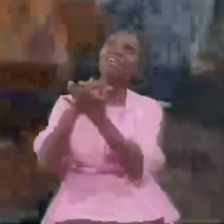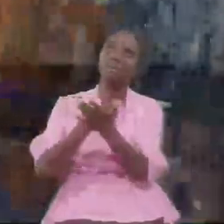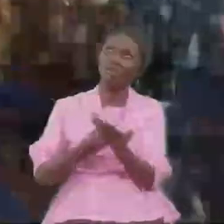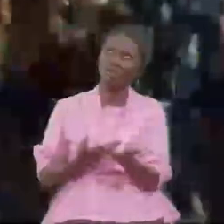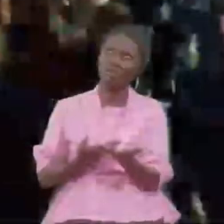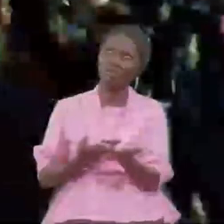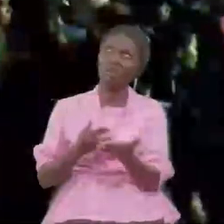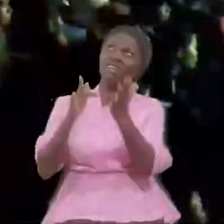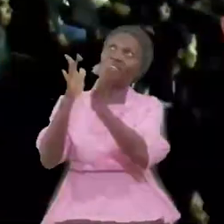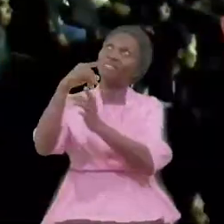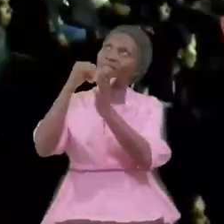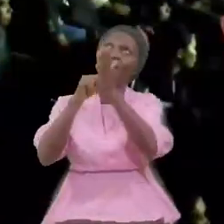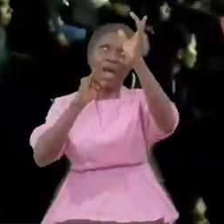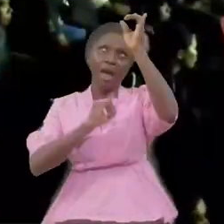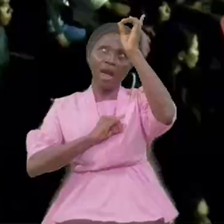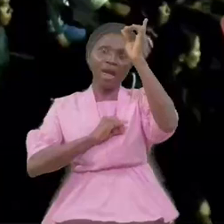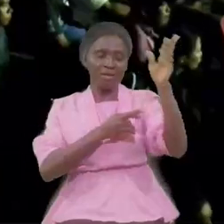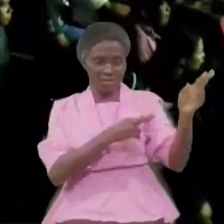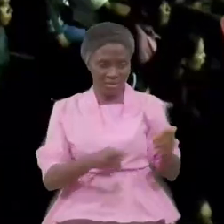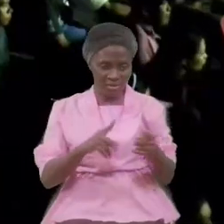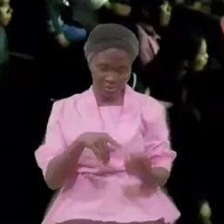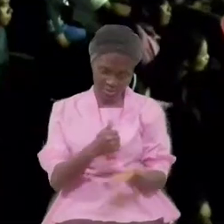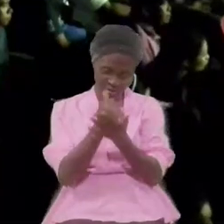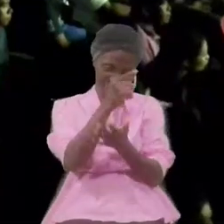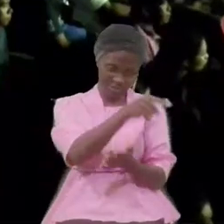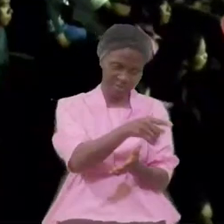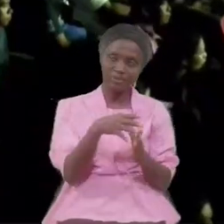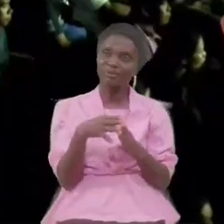Oui, je suis prêt à vous aider.